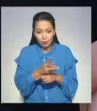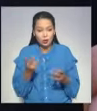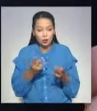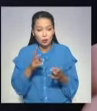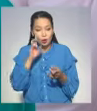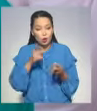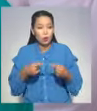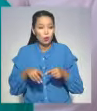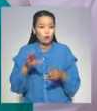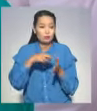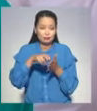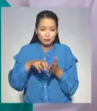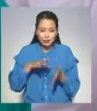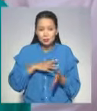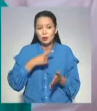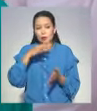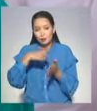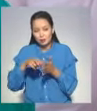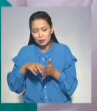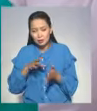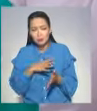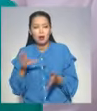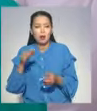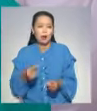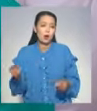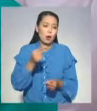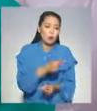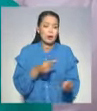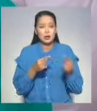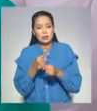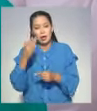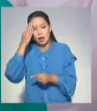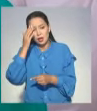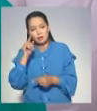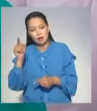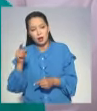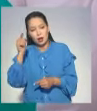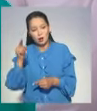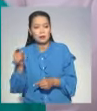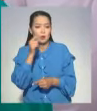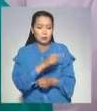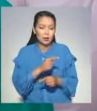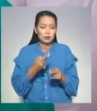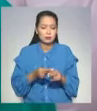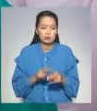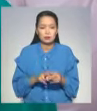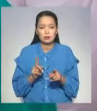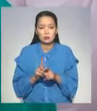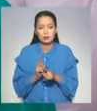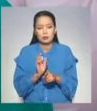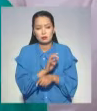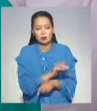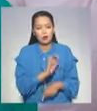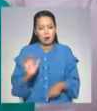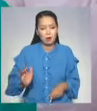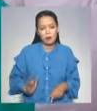бәріне жаздық, құзырлы органдарға. Бір-біріне сілтейді, яғни ол акимат ЖКХ-ға барыңыз дейді, ЖКХ-ға барсақ ол жер жаңағы жекеменшіктің атында